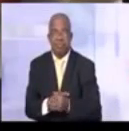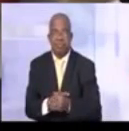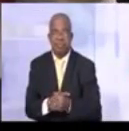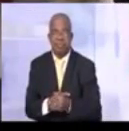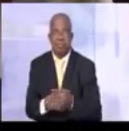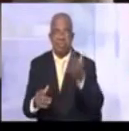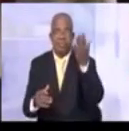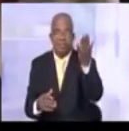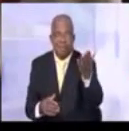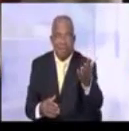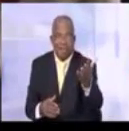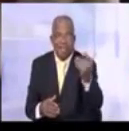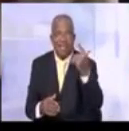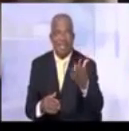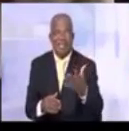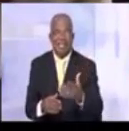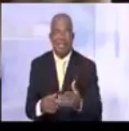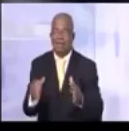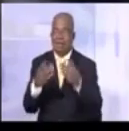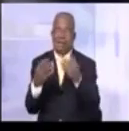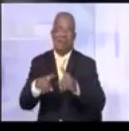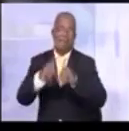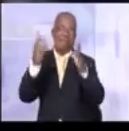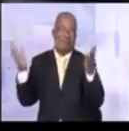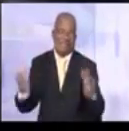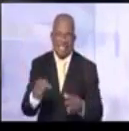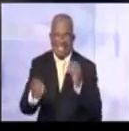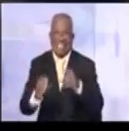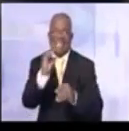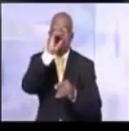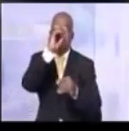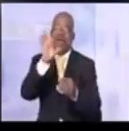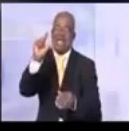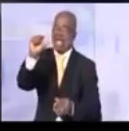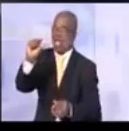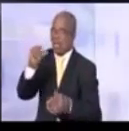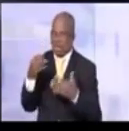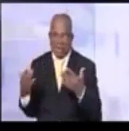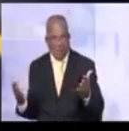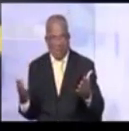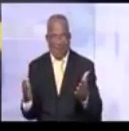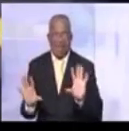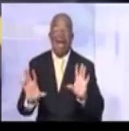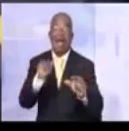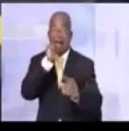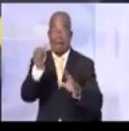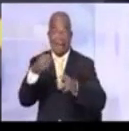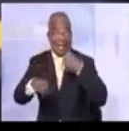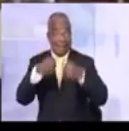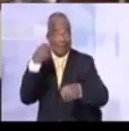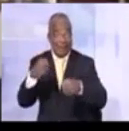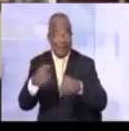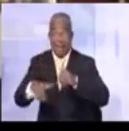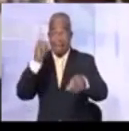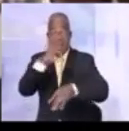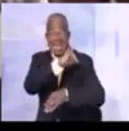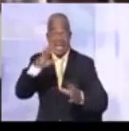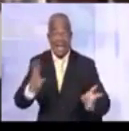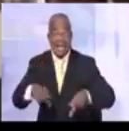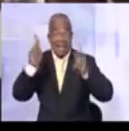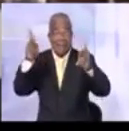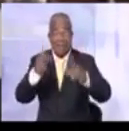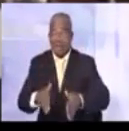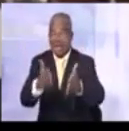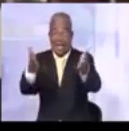Boire quelques verres de passage entre amis ou de façon régulière, pratique sociale courante qui peut à la longue